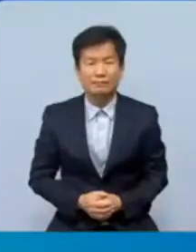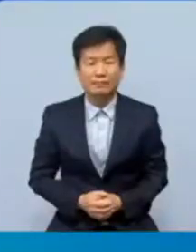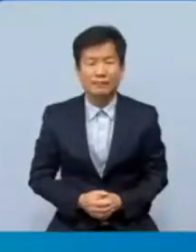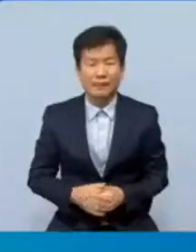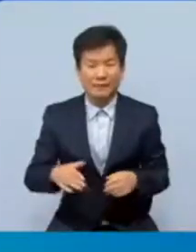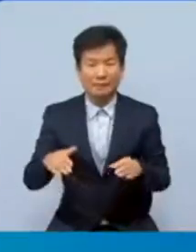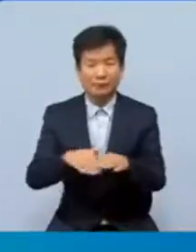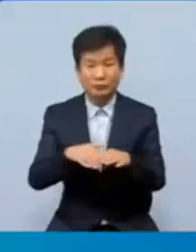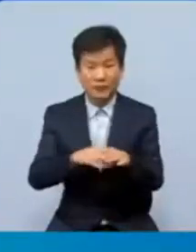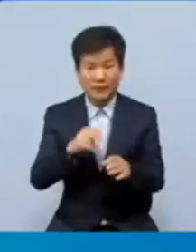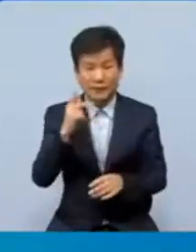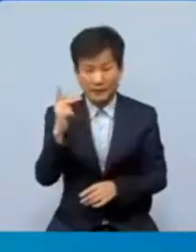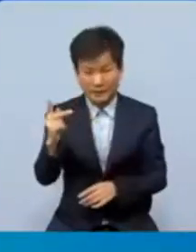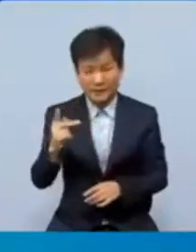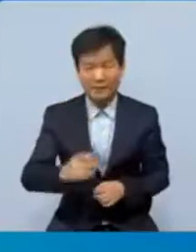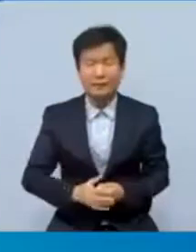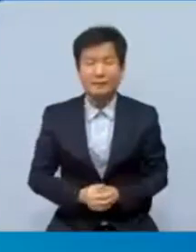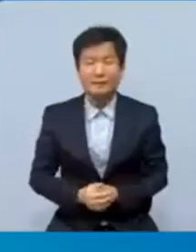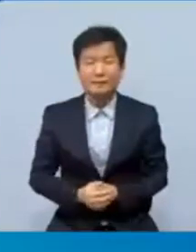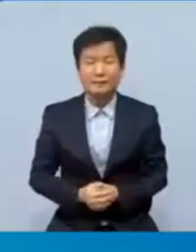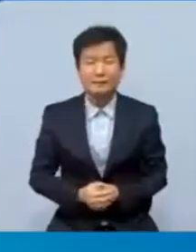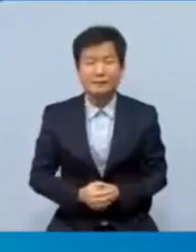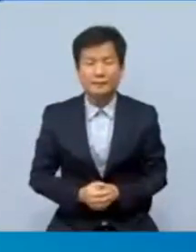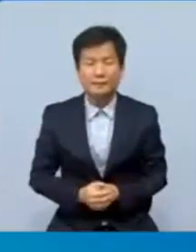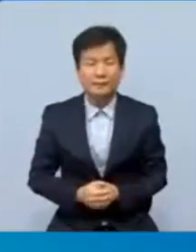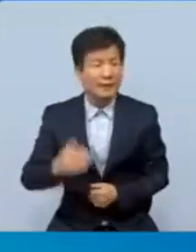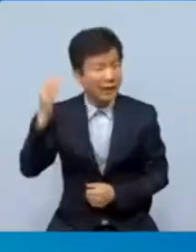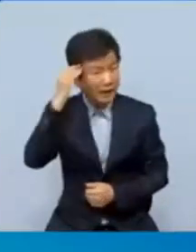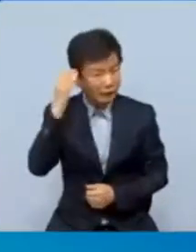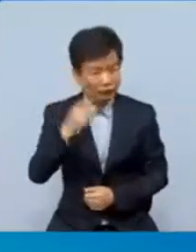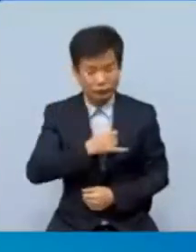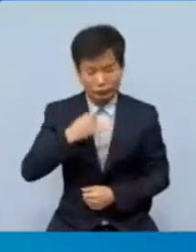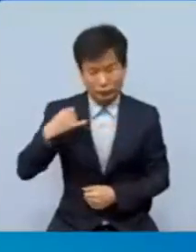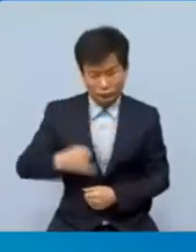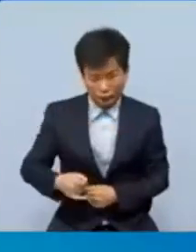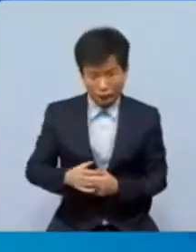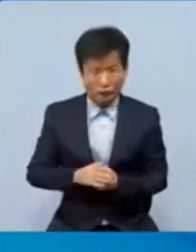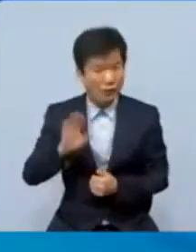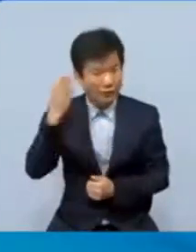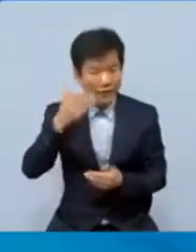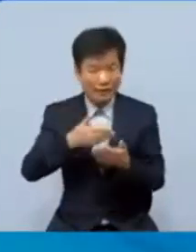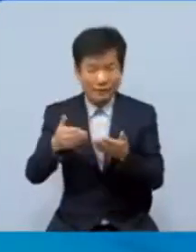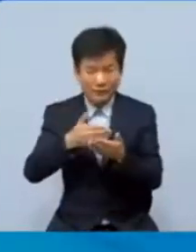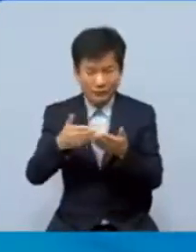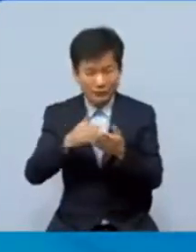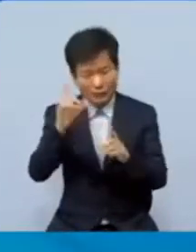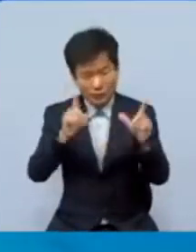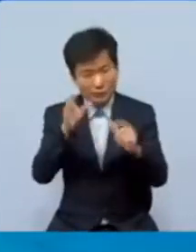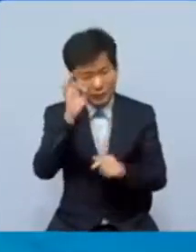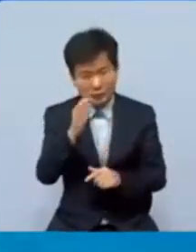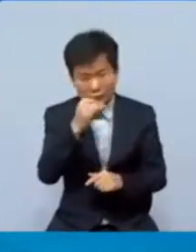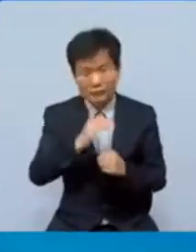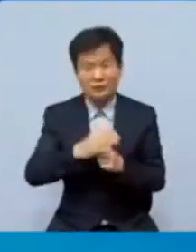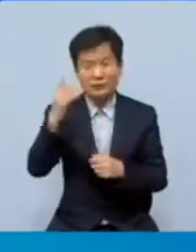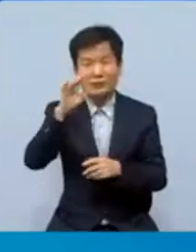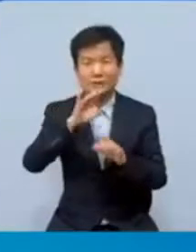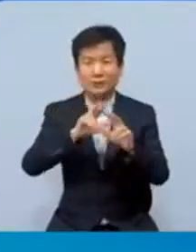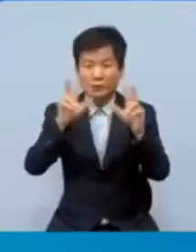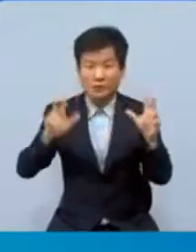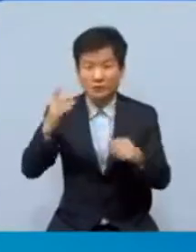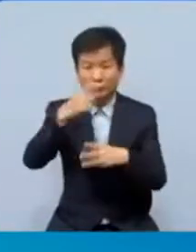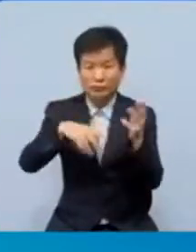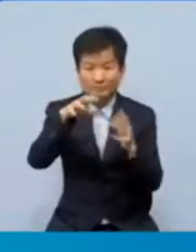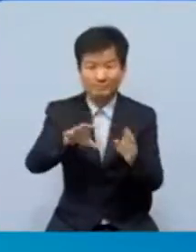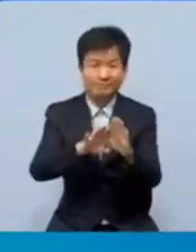KBS 연중기획 문화각회의 순서입니다. 한국과 중국 현대미술의 다양성을 엿볼 수 있는 전시회가 청주에서